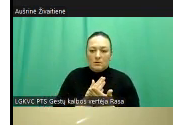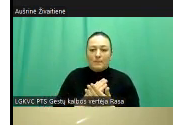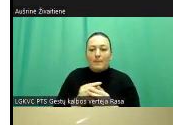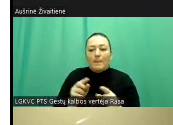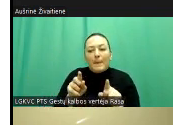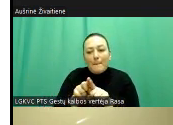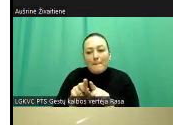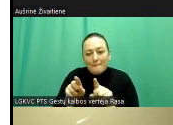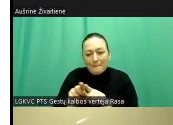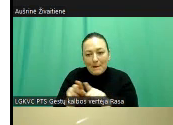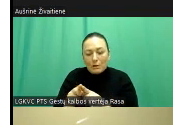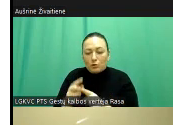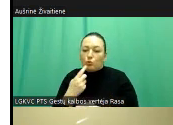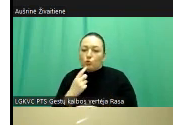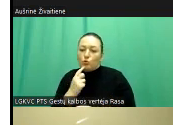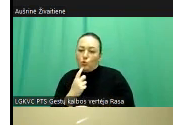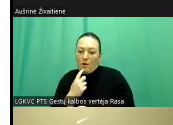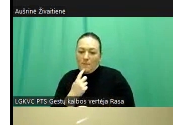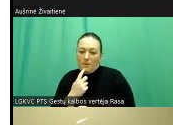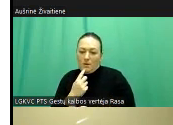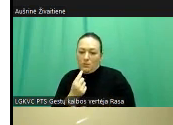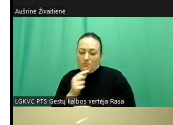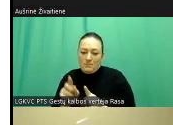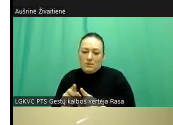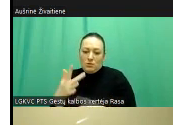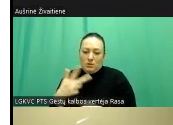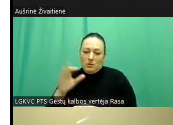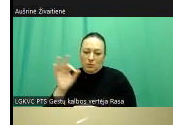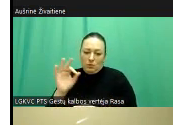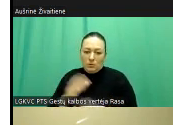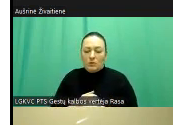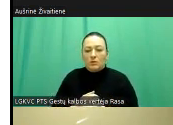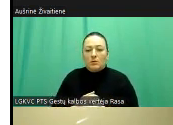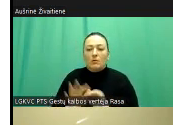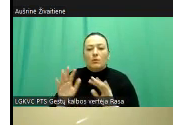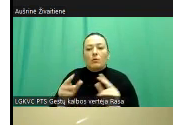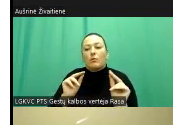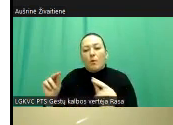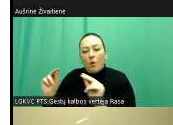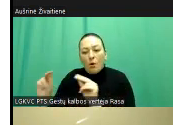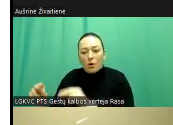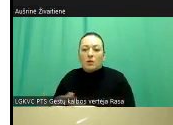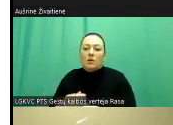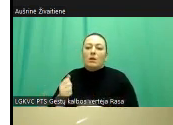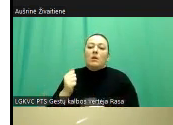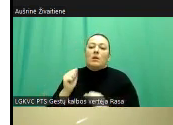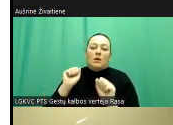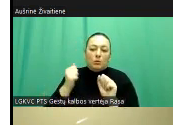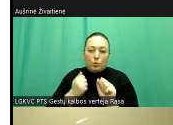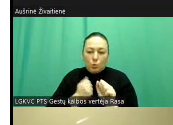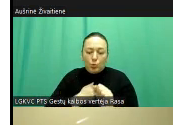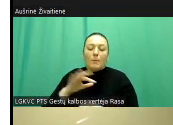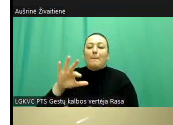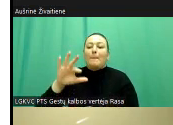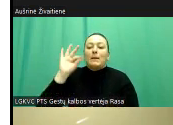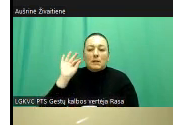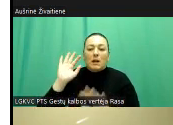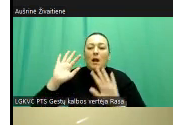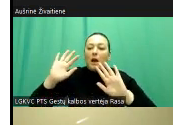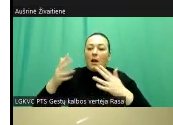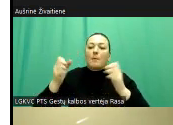panašu į Suomijos decentralizuotą sistemą, kur mokytojai ir vyresnieji mokytojai turi pasirinkimą, kaip